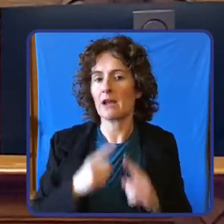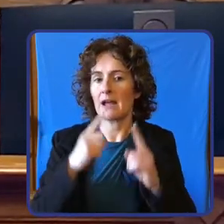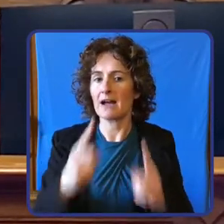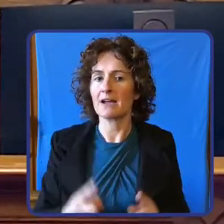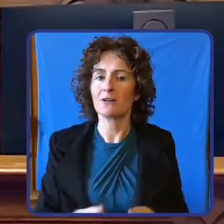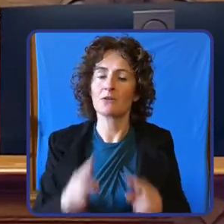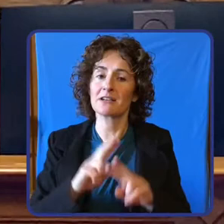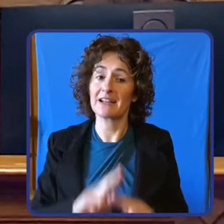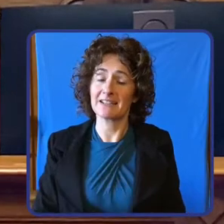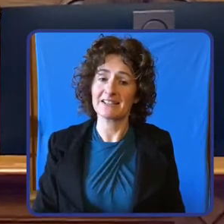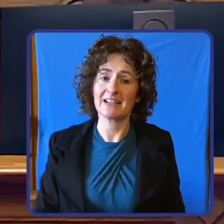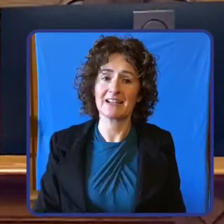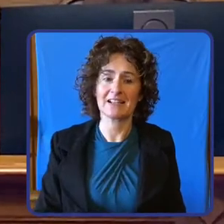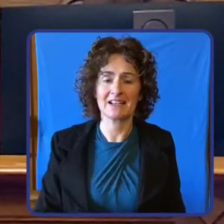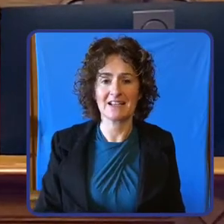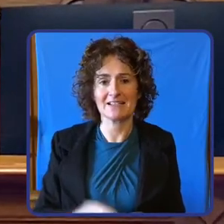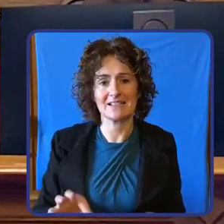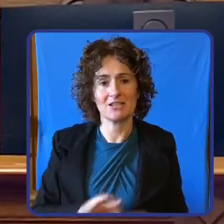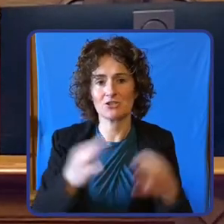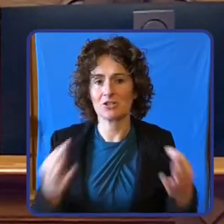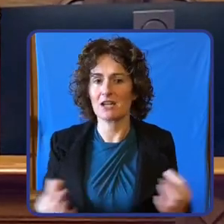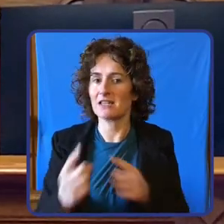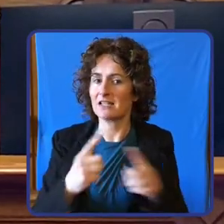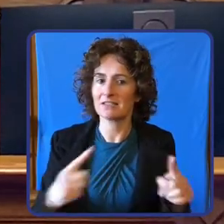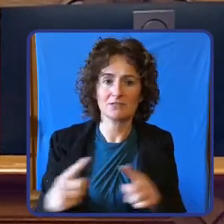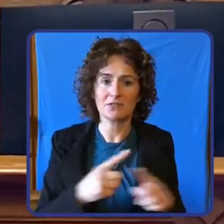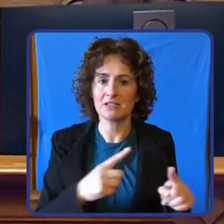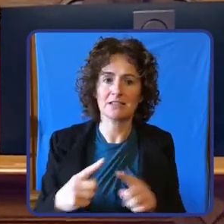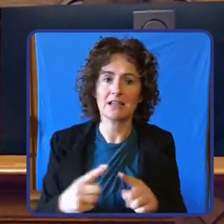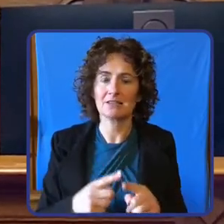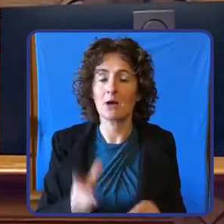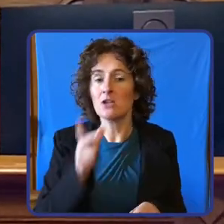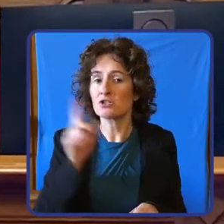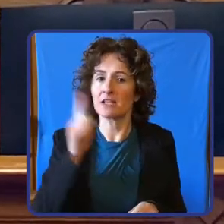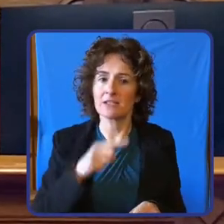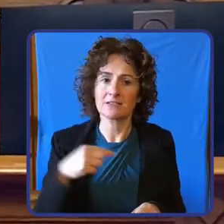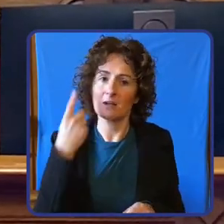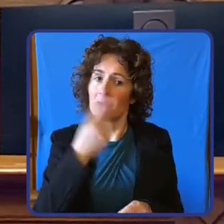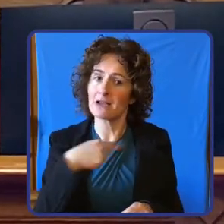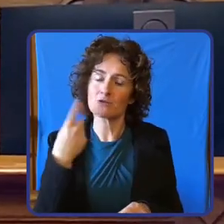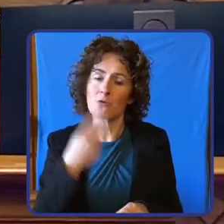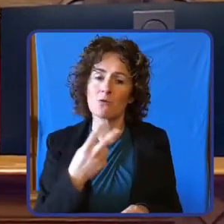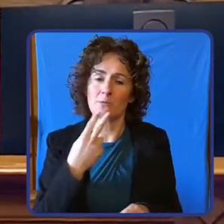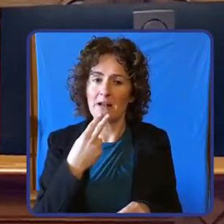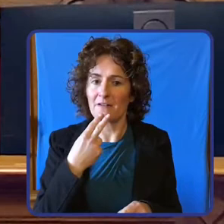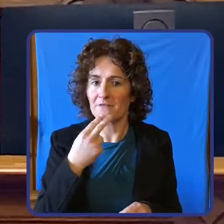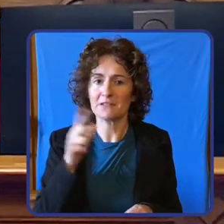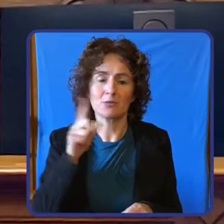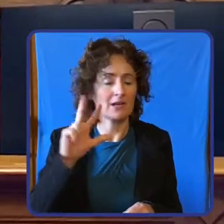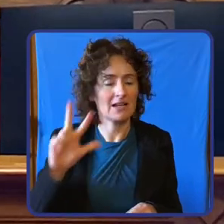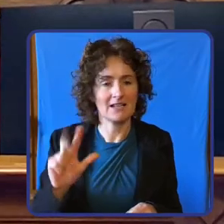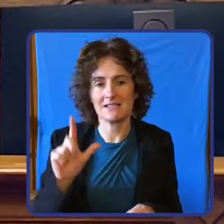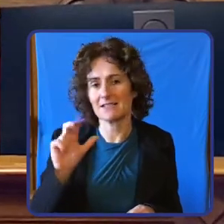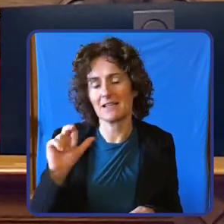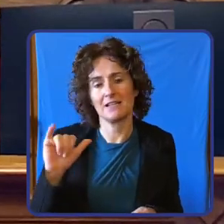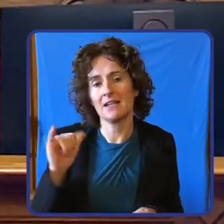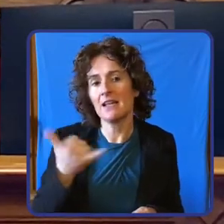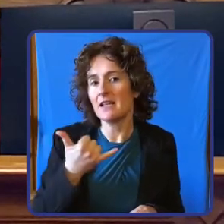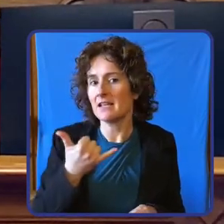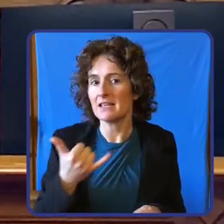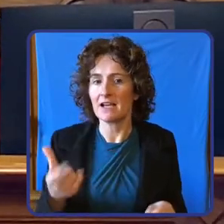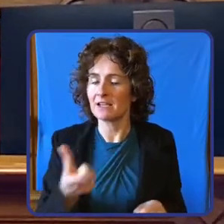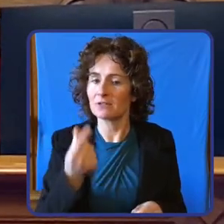nyílt vitákra, élőben közvetített vitákra, bármelyik rádió és televízió csatornán, közösségi médiában